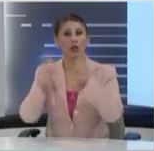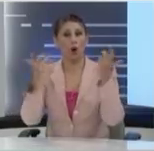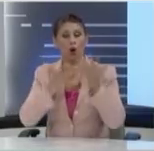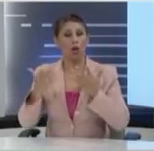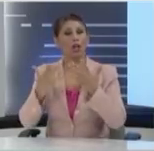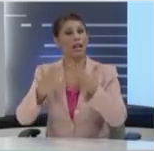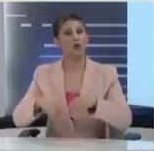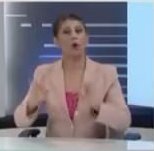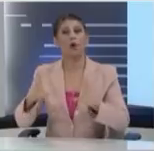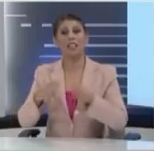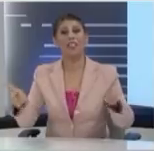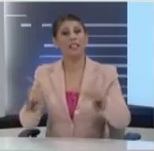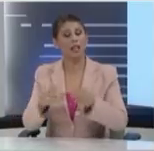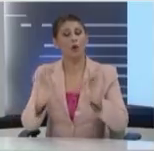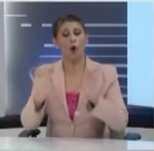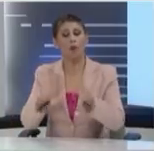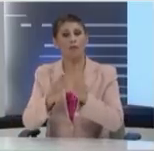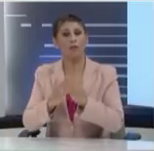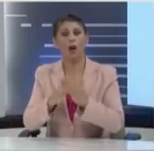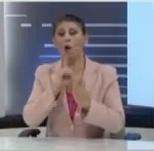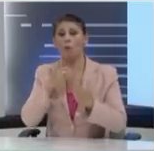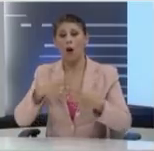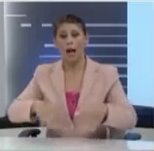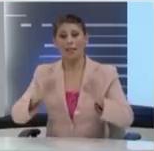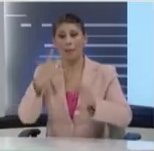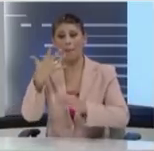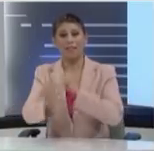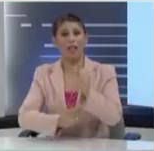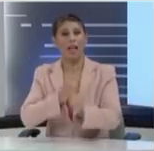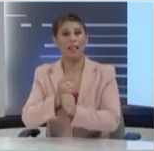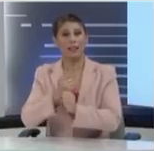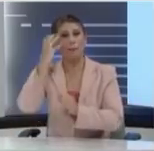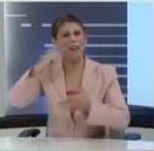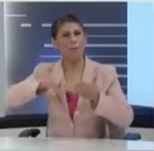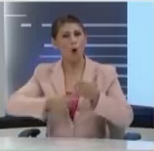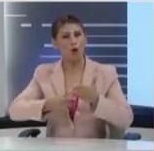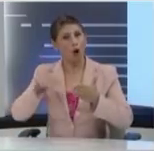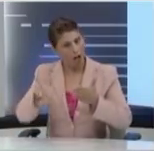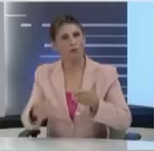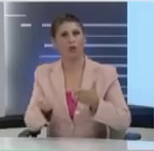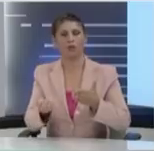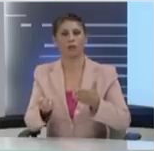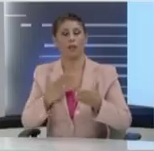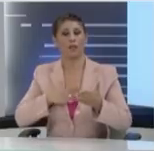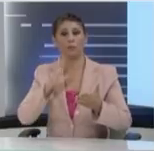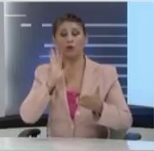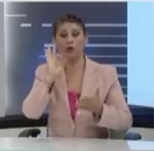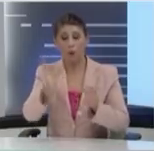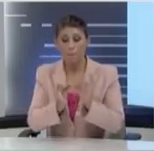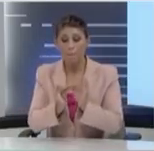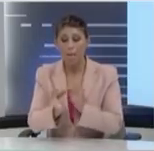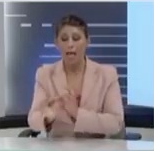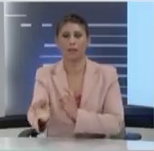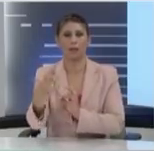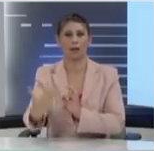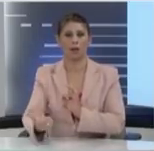χωρίς βιβλία, όπως συνέβαινε τα 5 πρώτα χρόνια των μνημονίων. Να πάρουμε ακόμα περισσότερα μέτρα για την αντιμετώπιση